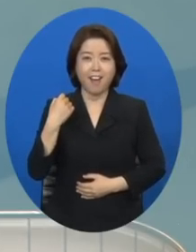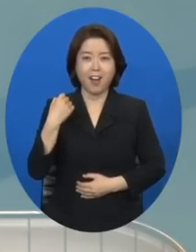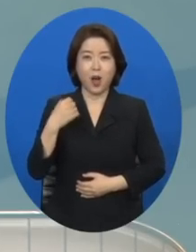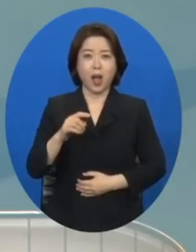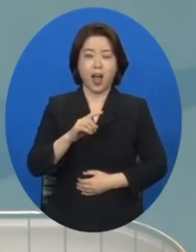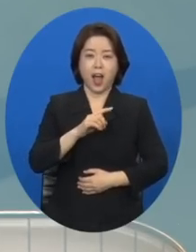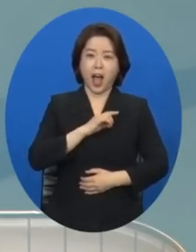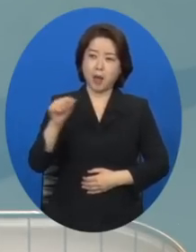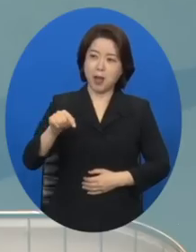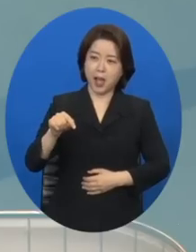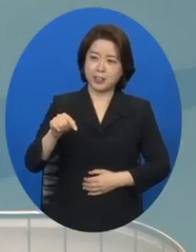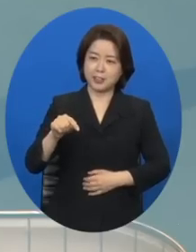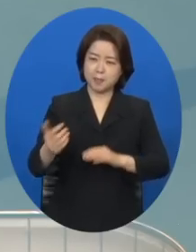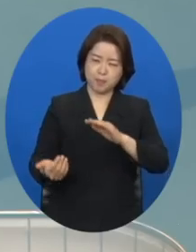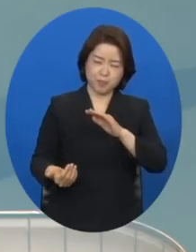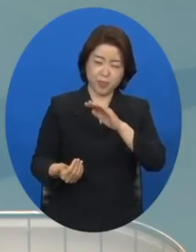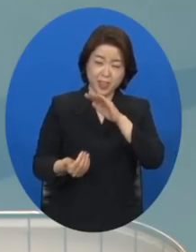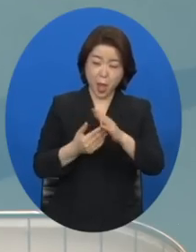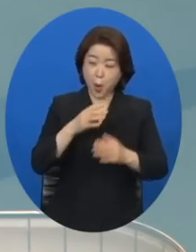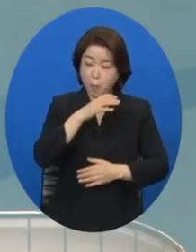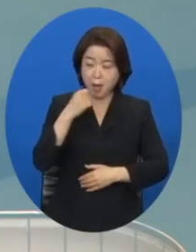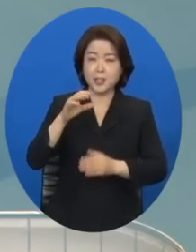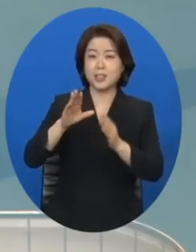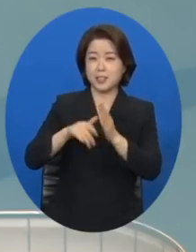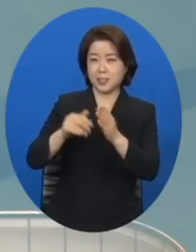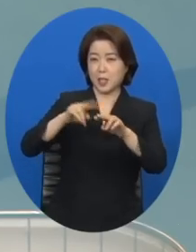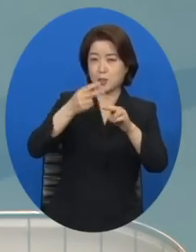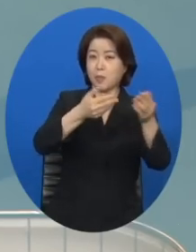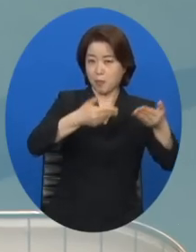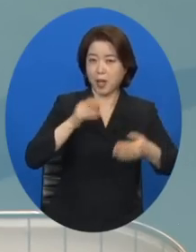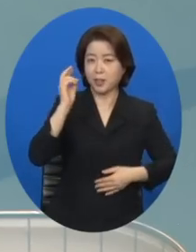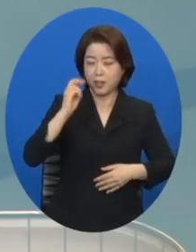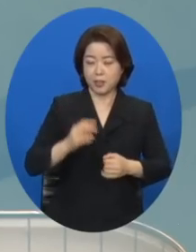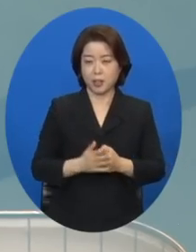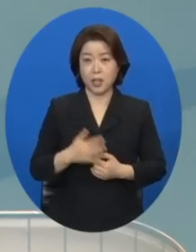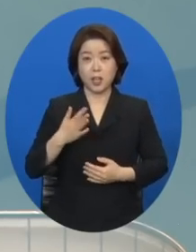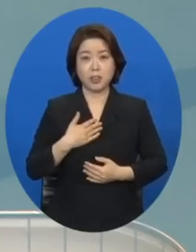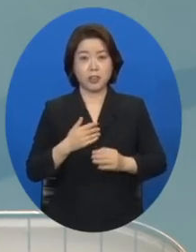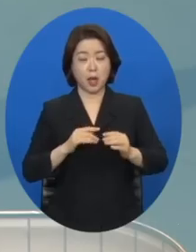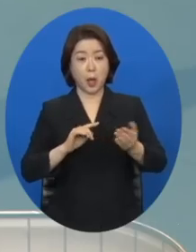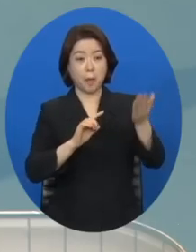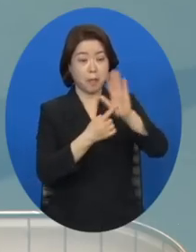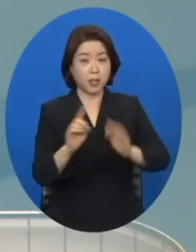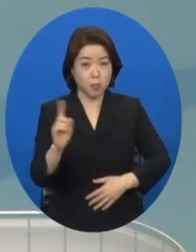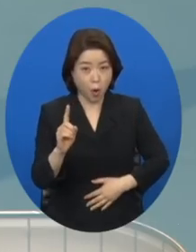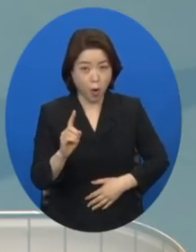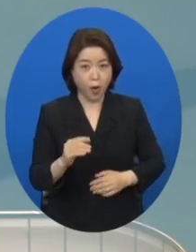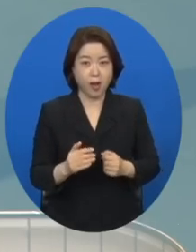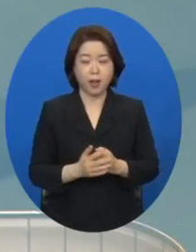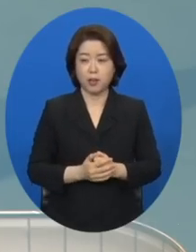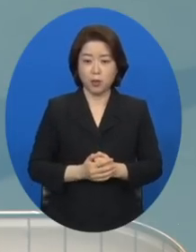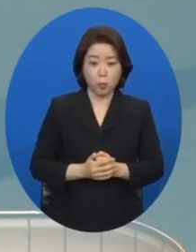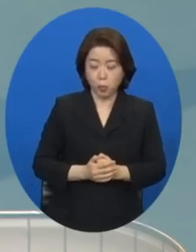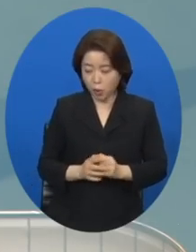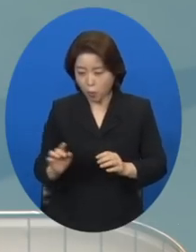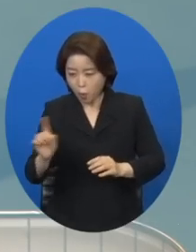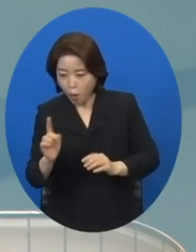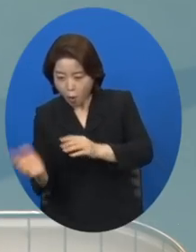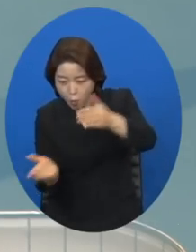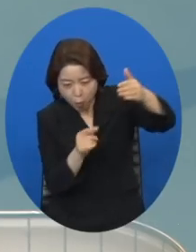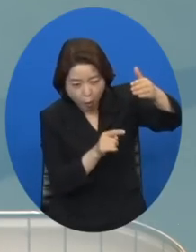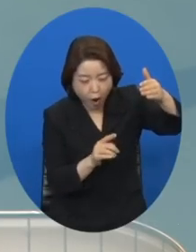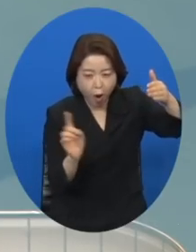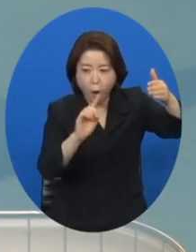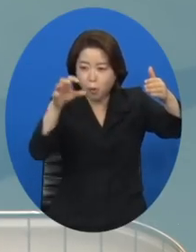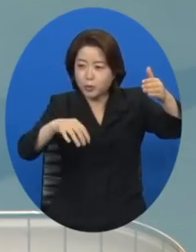가장 그 복숭아가 달 때 어떤 거 같아요 그래서 제가 어떻게 반응했는지 아십니까 바로 어디서 온 거지